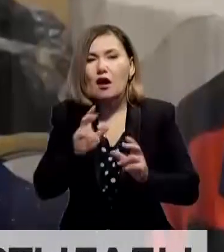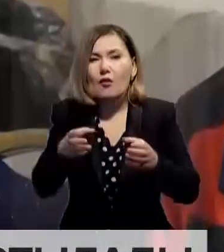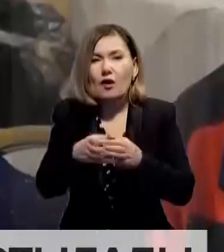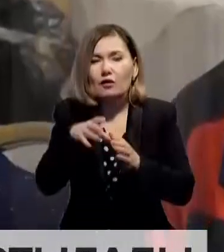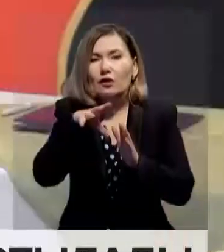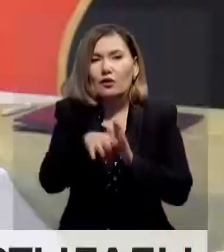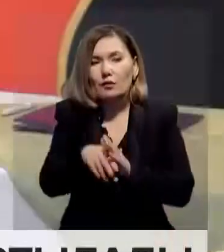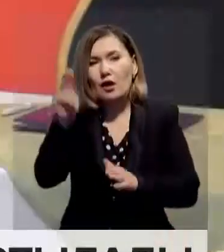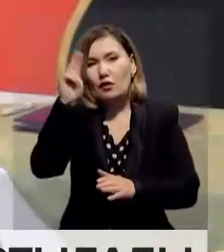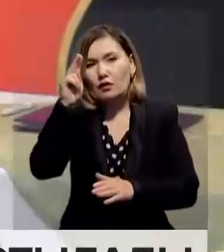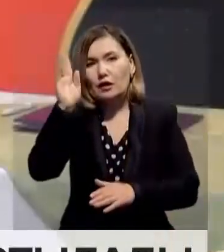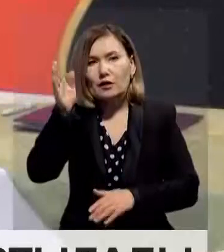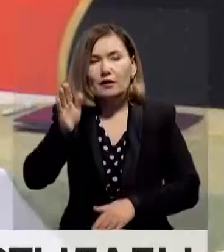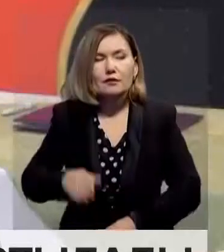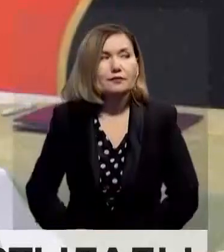оқушылар толтырады.